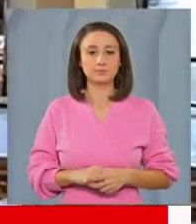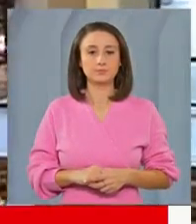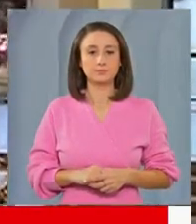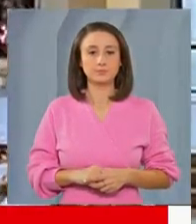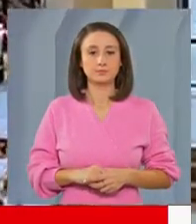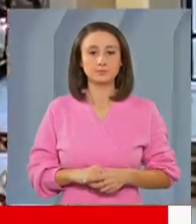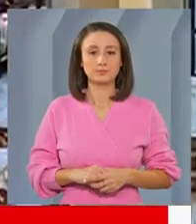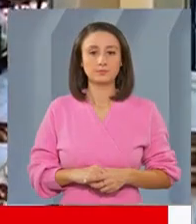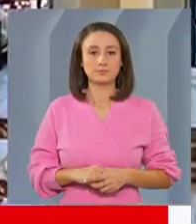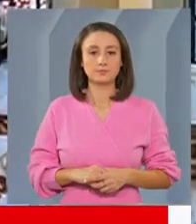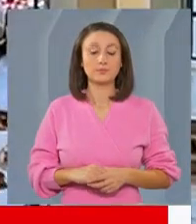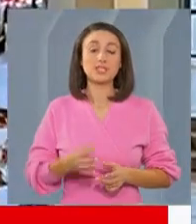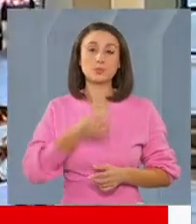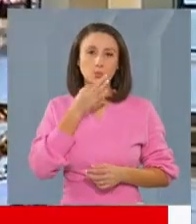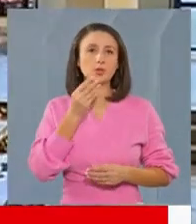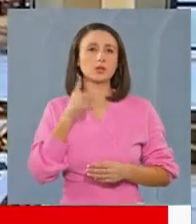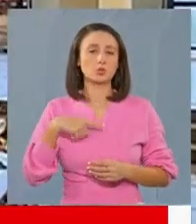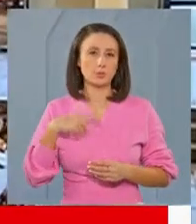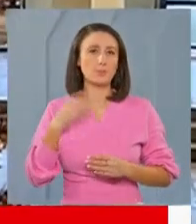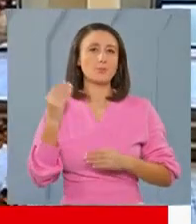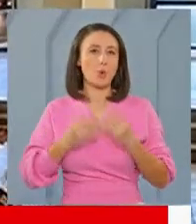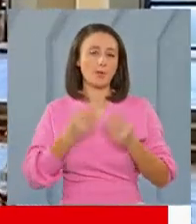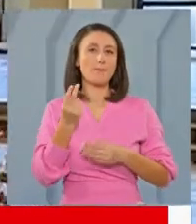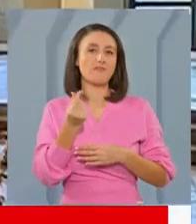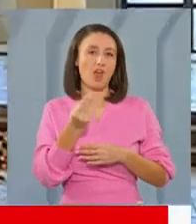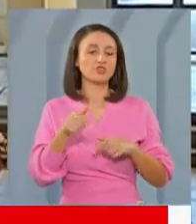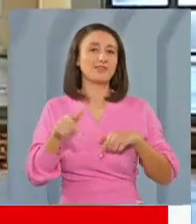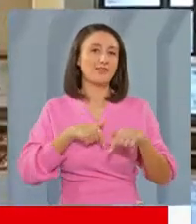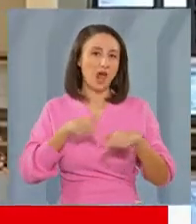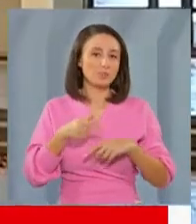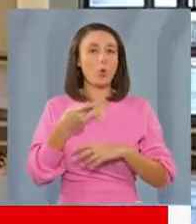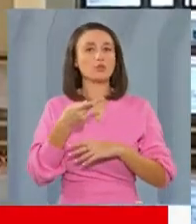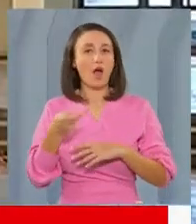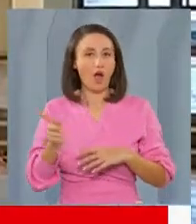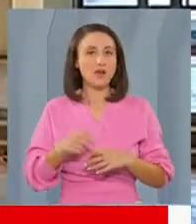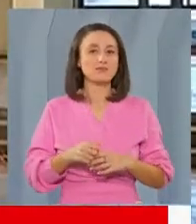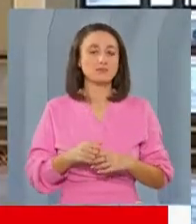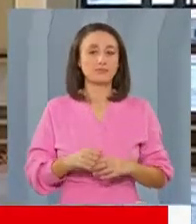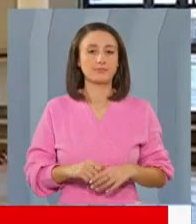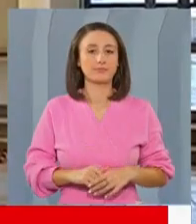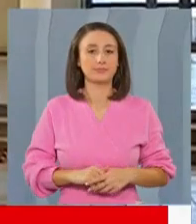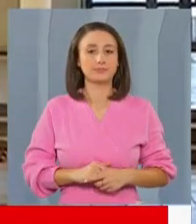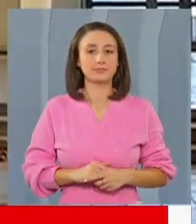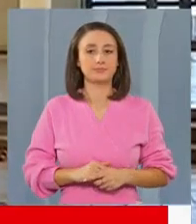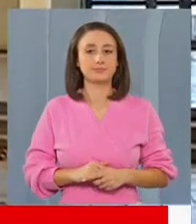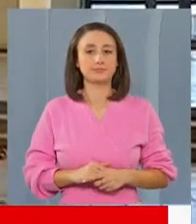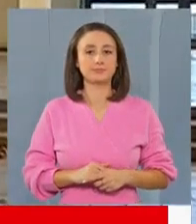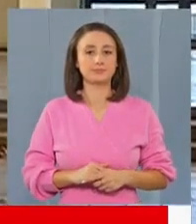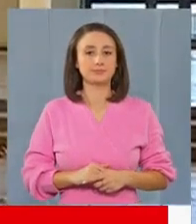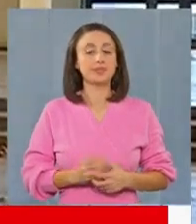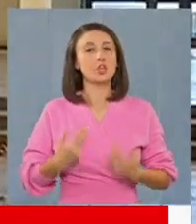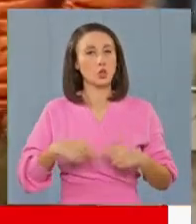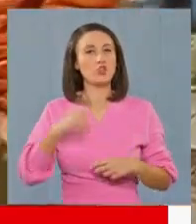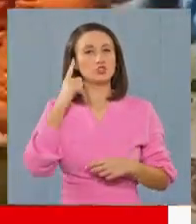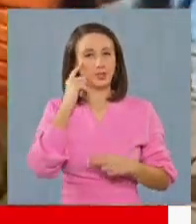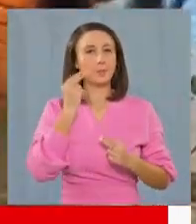altele financiare, care tranzacționează, de exemplu, gazul la bursa de valori. Deci noi știm bine